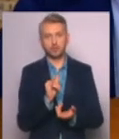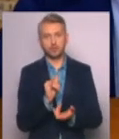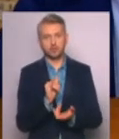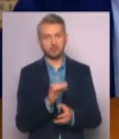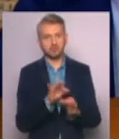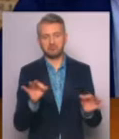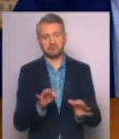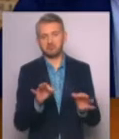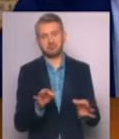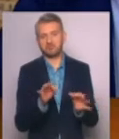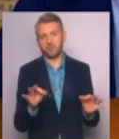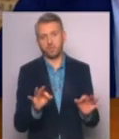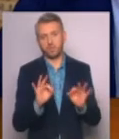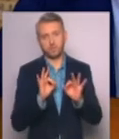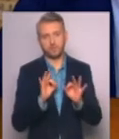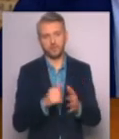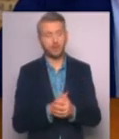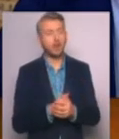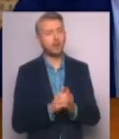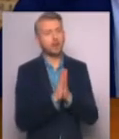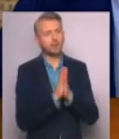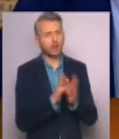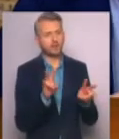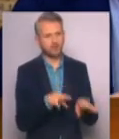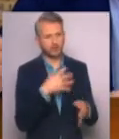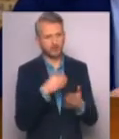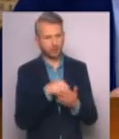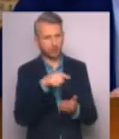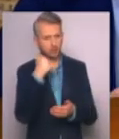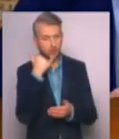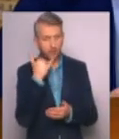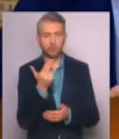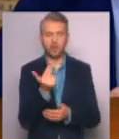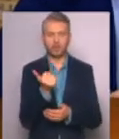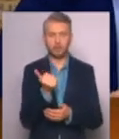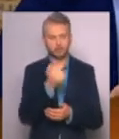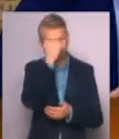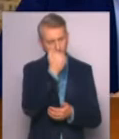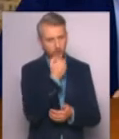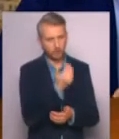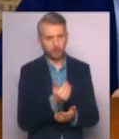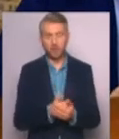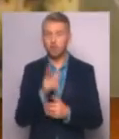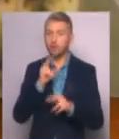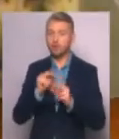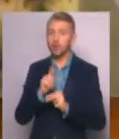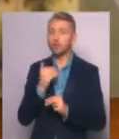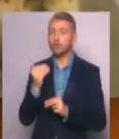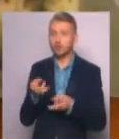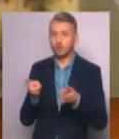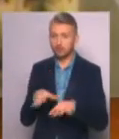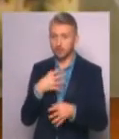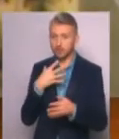не приймає. Взагалі жодного. Залиште, будь ласка, дуже свої дякуємо. Контакти. Да. Дуже дякую. Дякую вам. Дякуємо. Сподіваємося, що ви, редактори,